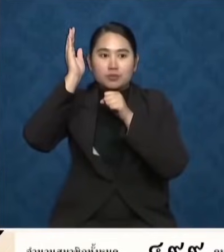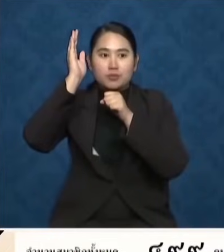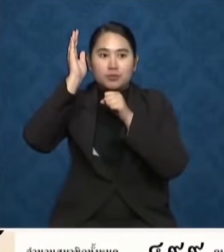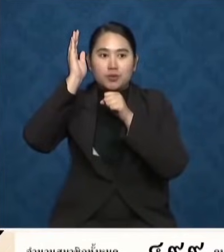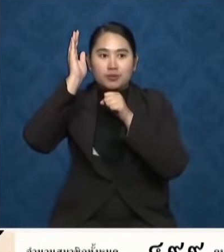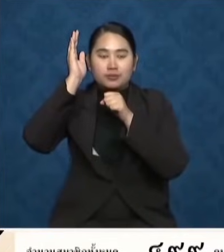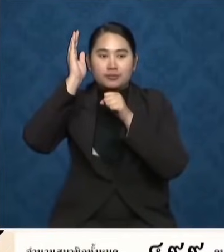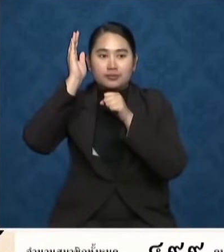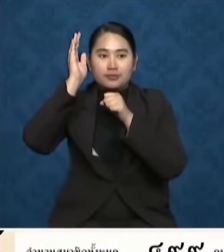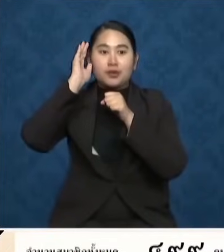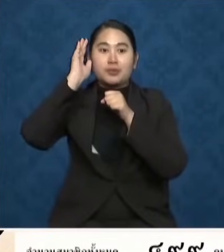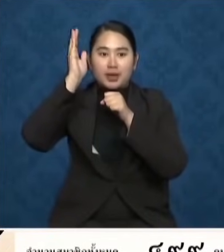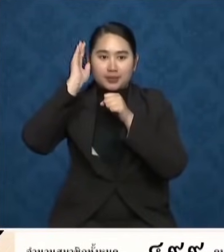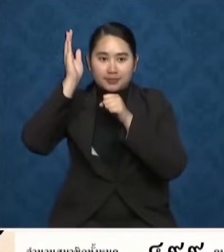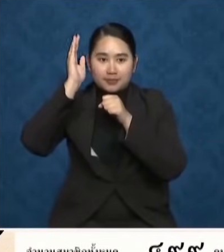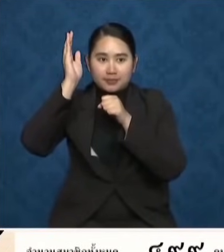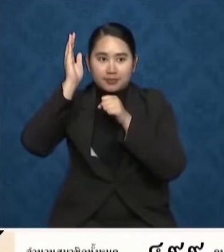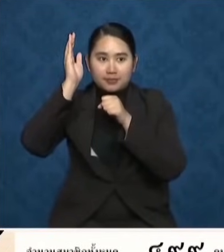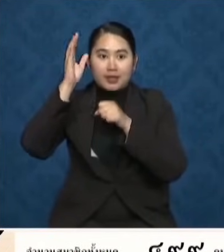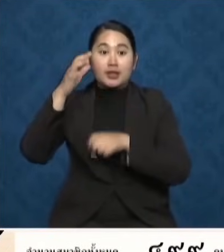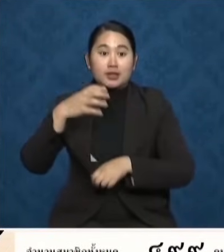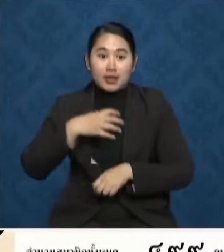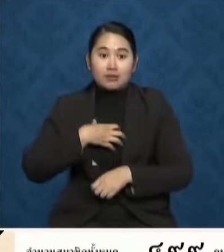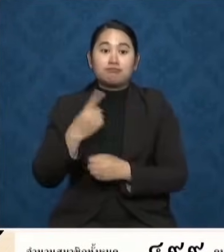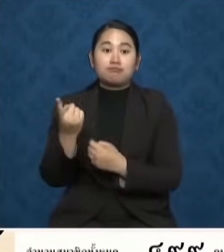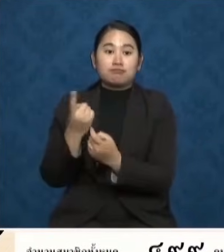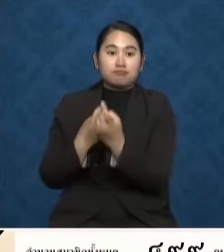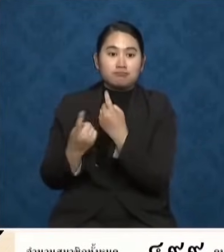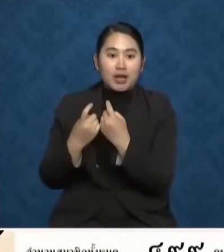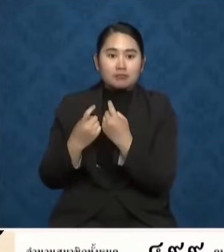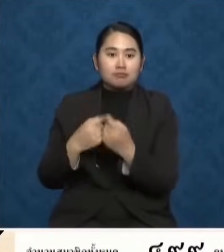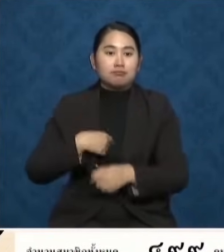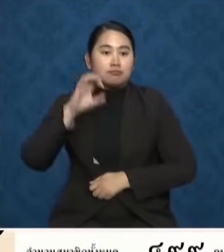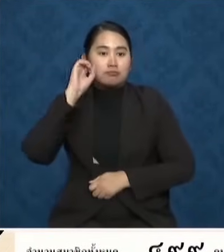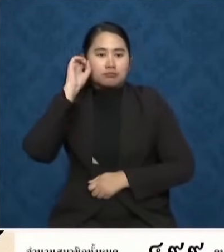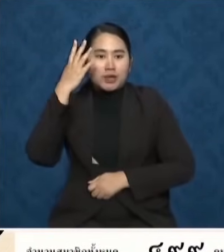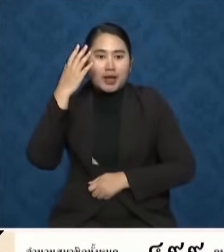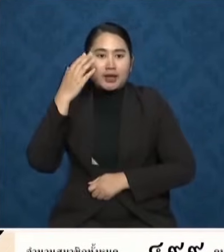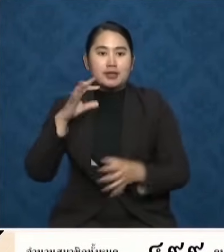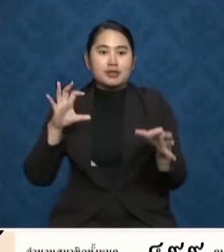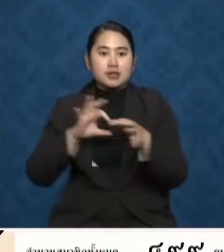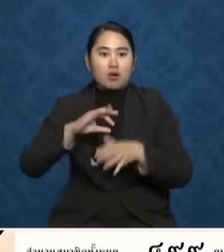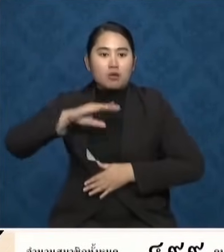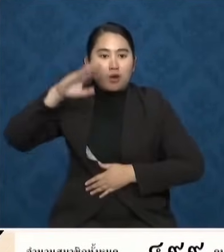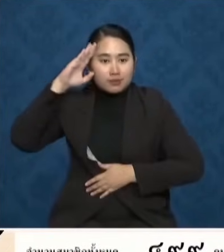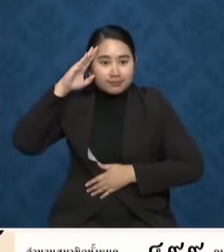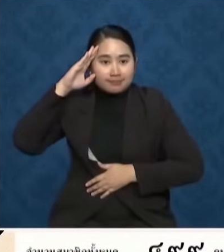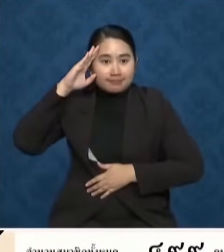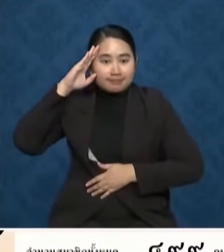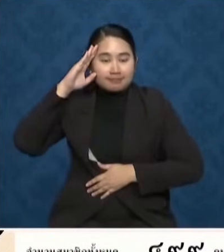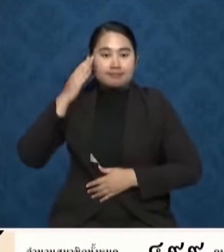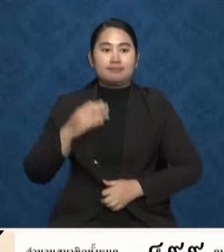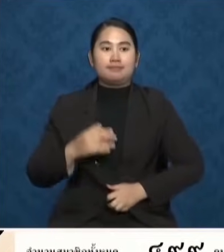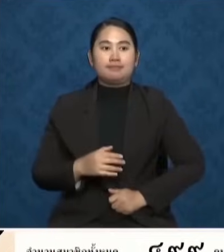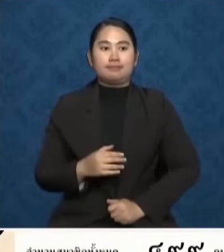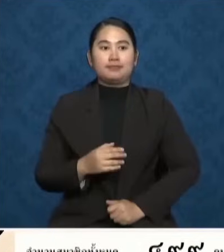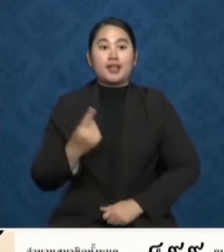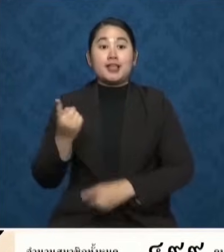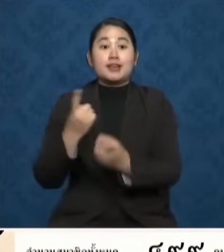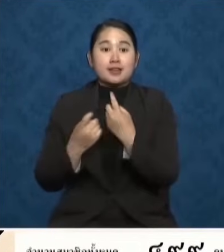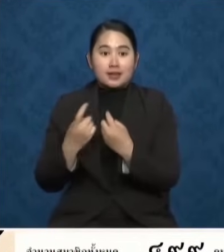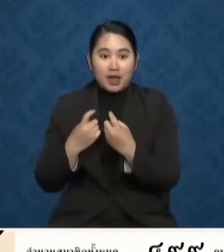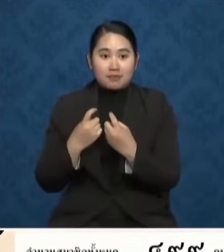ลักษณะที่ต้องการคำตอบที่ไม่เข้าใจกับกองทัพแล้วเป็นคำถ